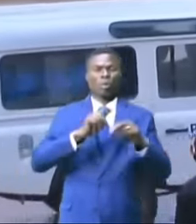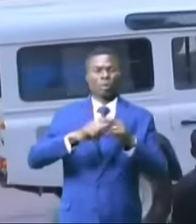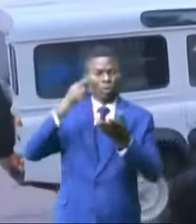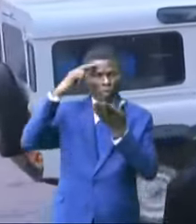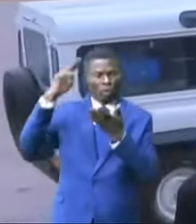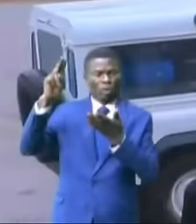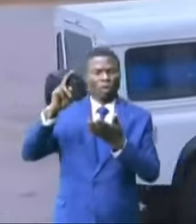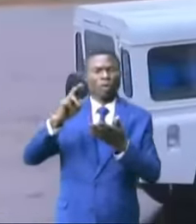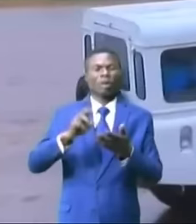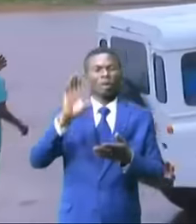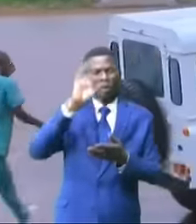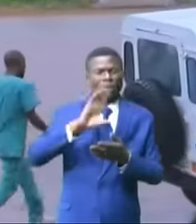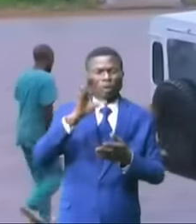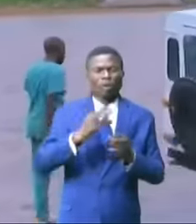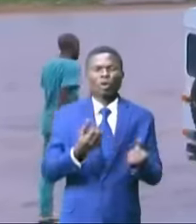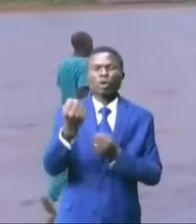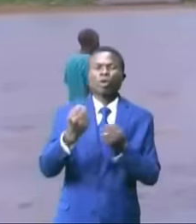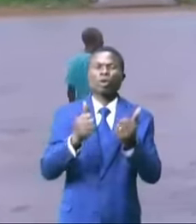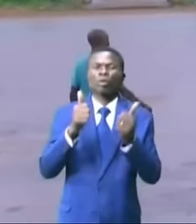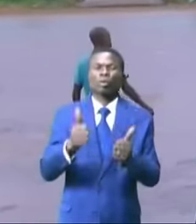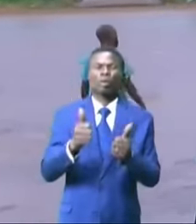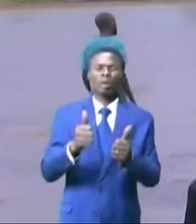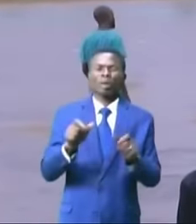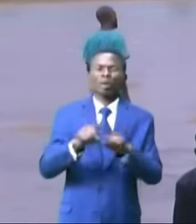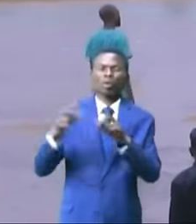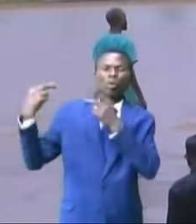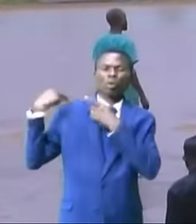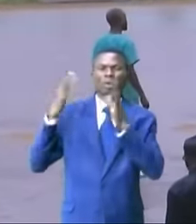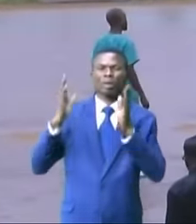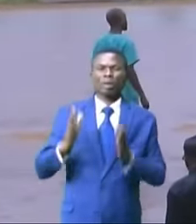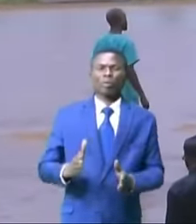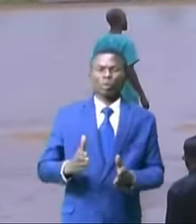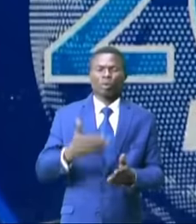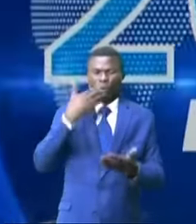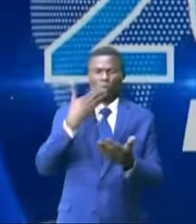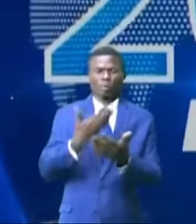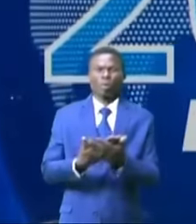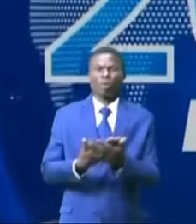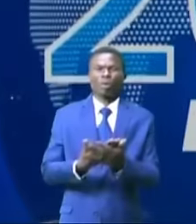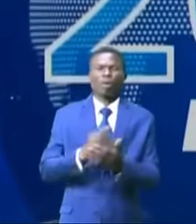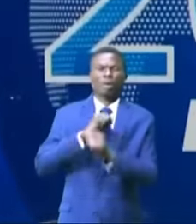utiliser les moyens à leur disposition en toute responsabilité.